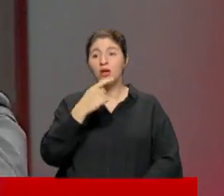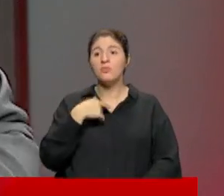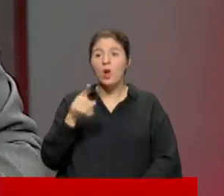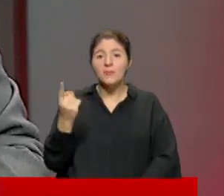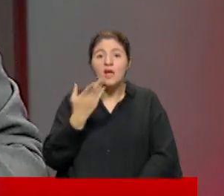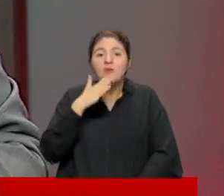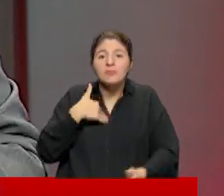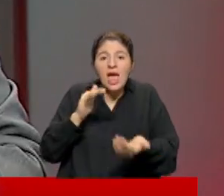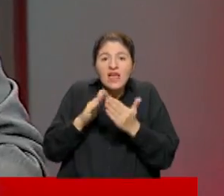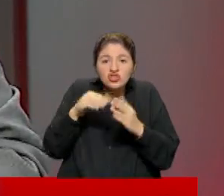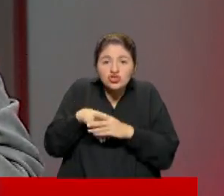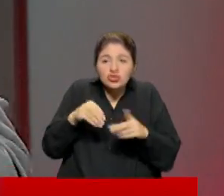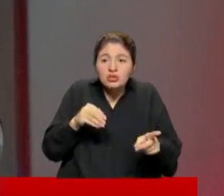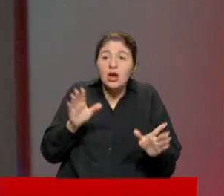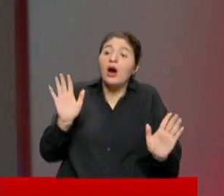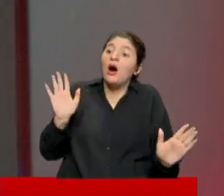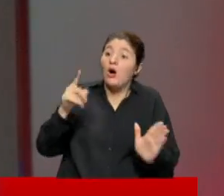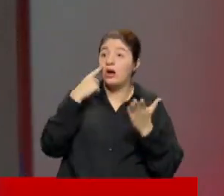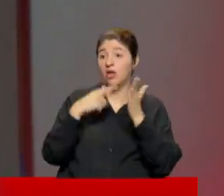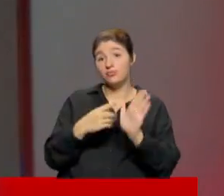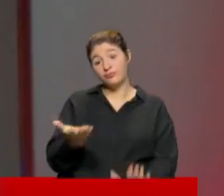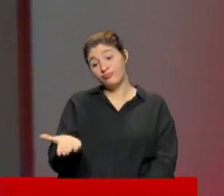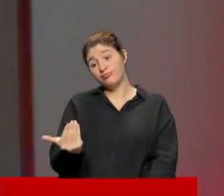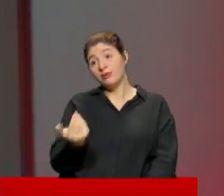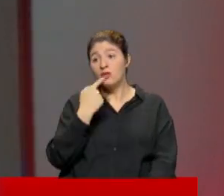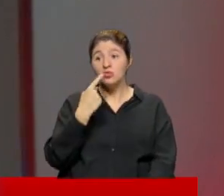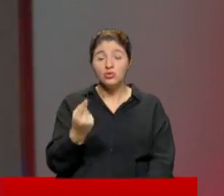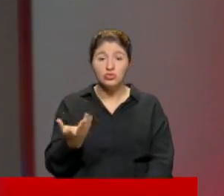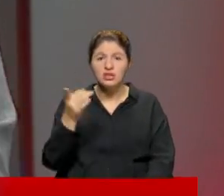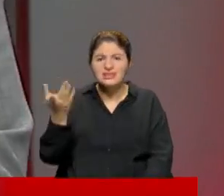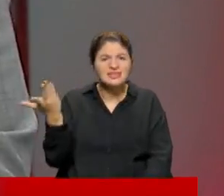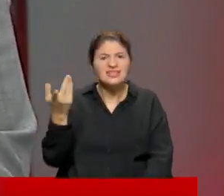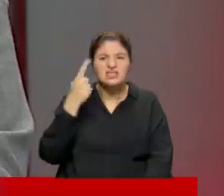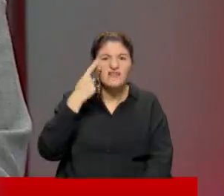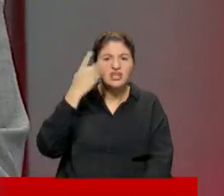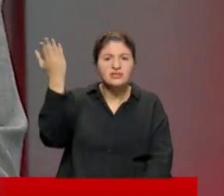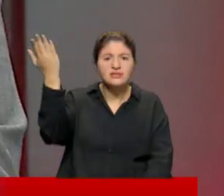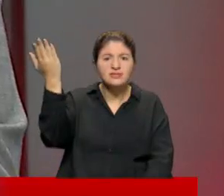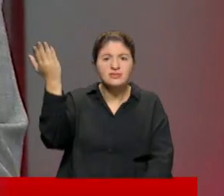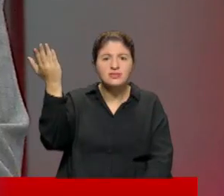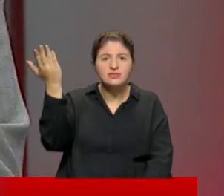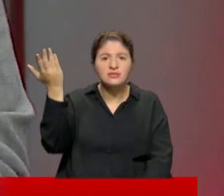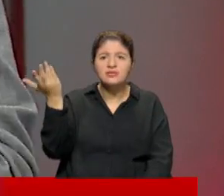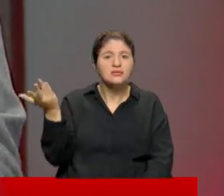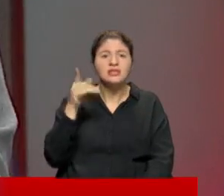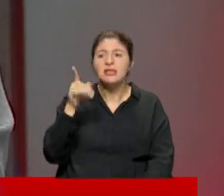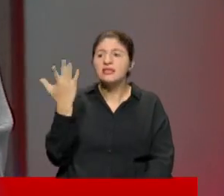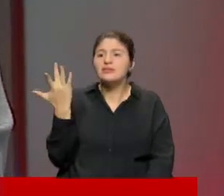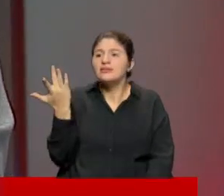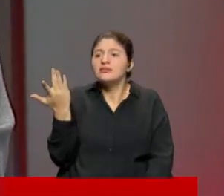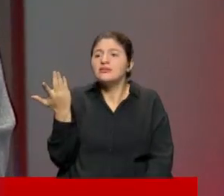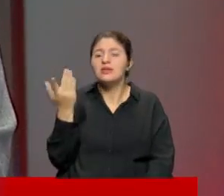böyle biri yok bizim evde onu ispat et diyorsun y Sen nasıl devletsin sen nasıl